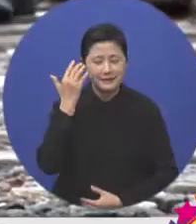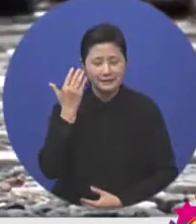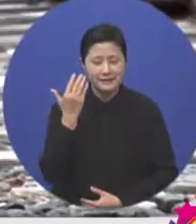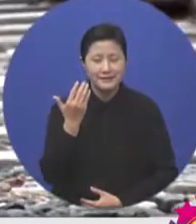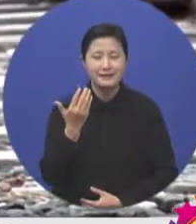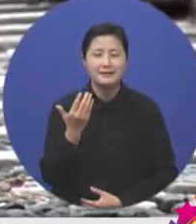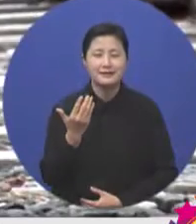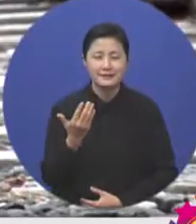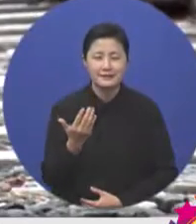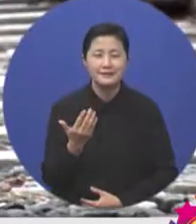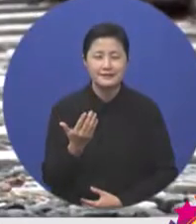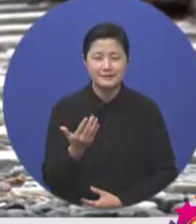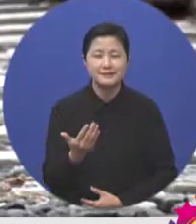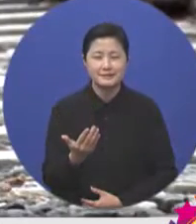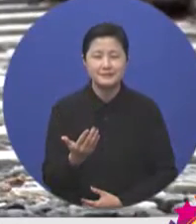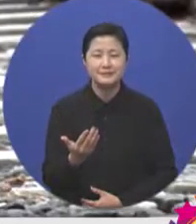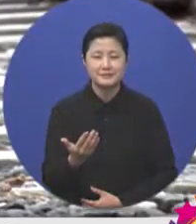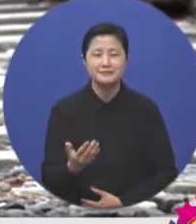아니구나